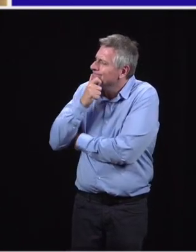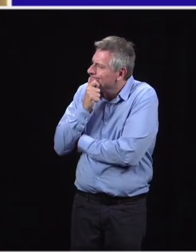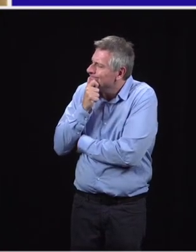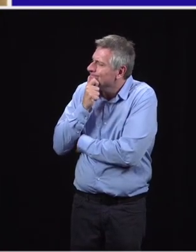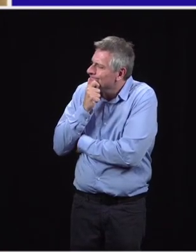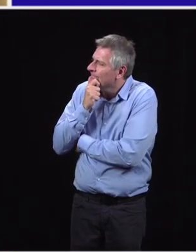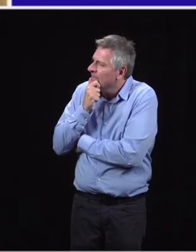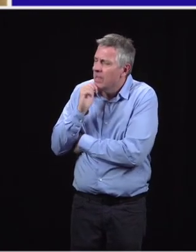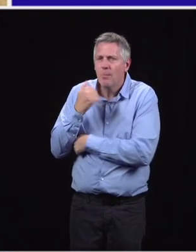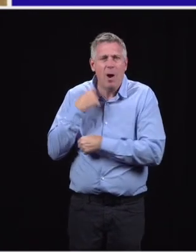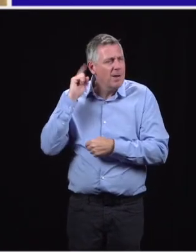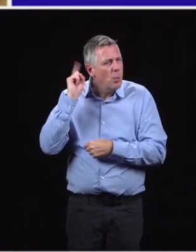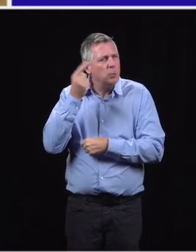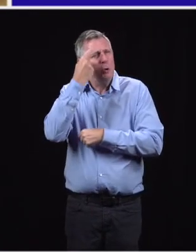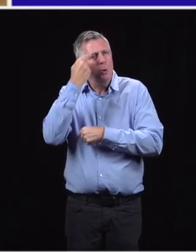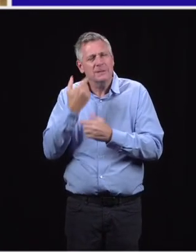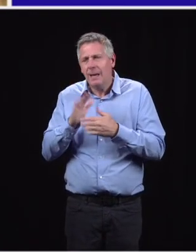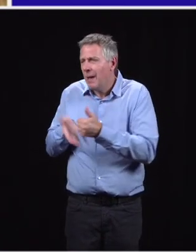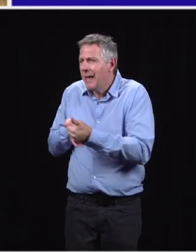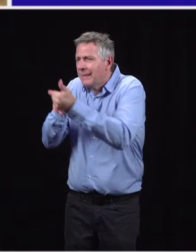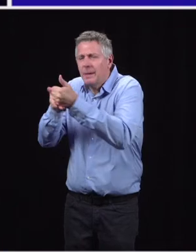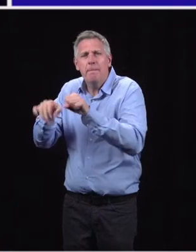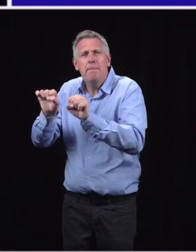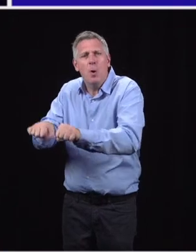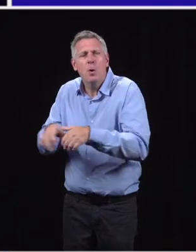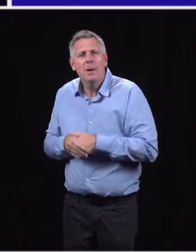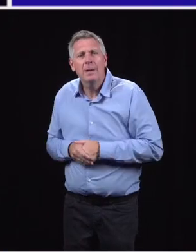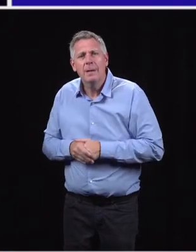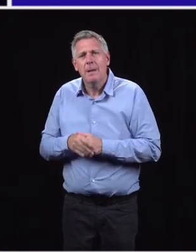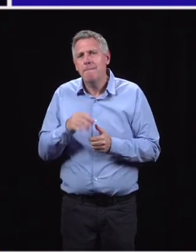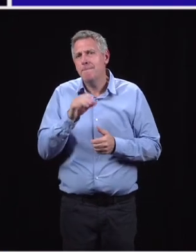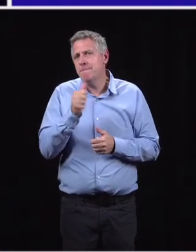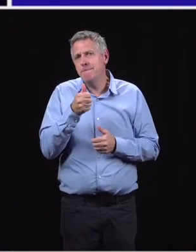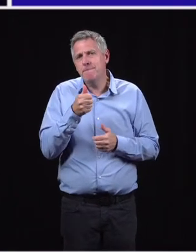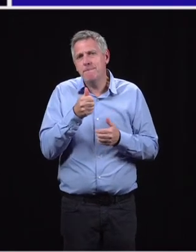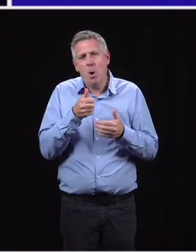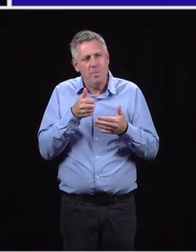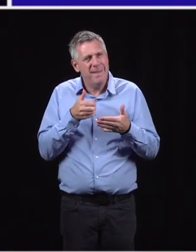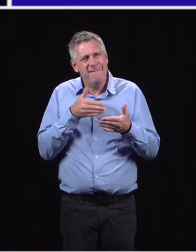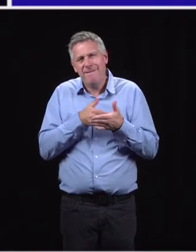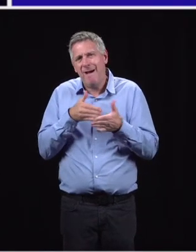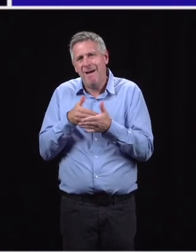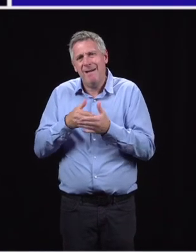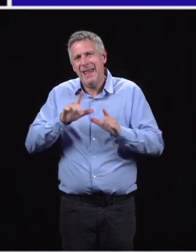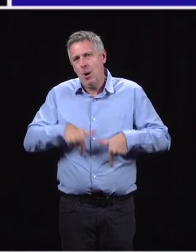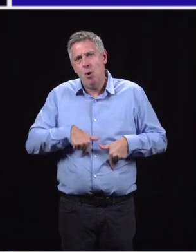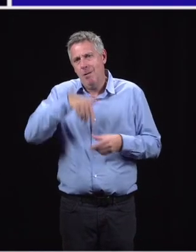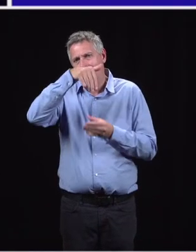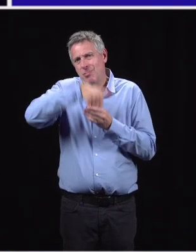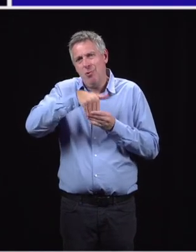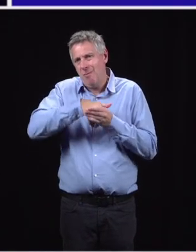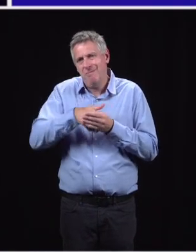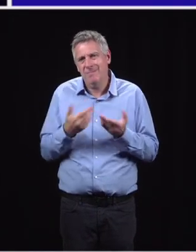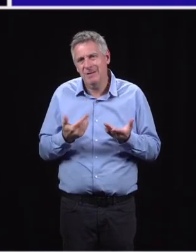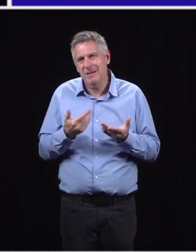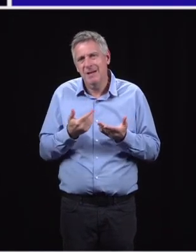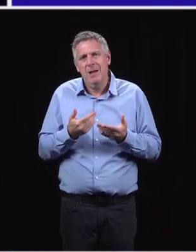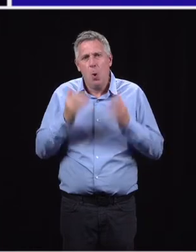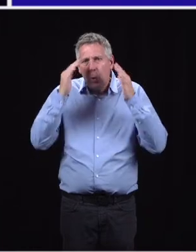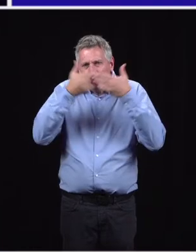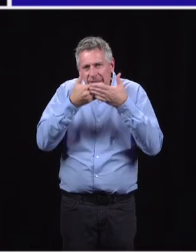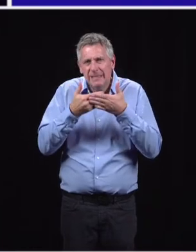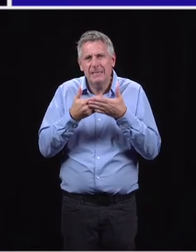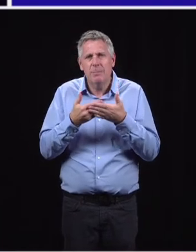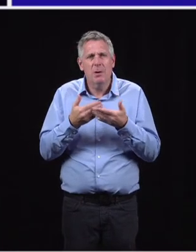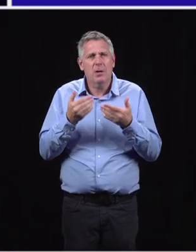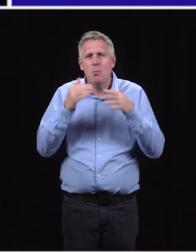moi je j'ai cette conscience là je peux peut-être aider les premiers freins ils sont vraiment des l'école dans le sens que pour tout ce qui est autisme et